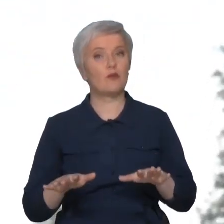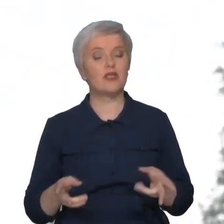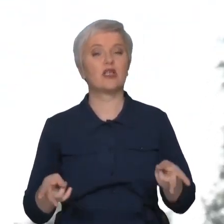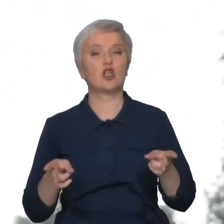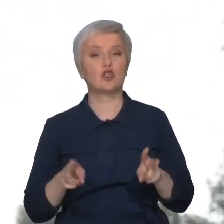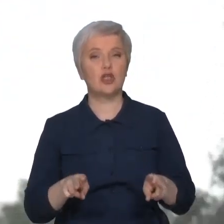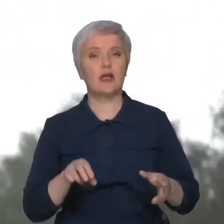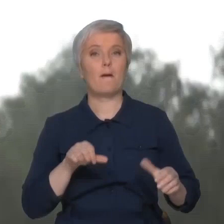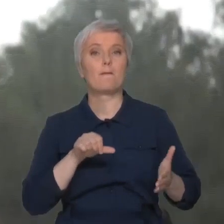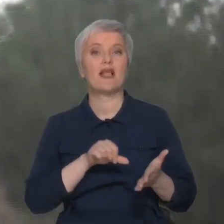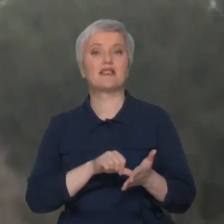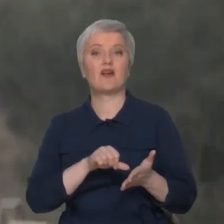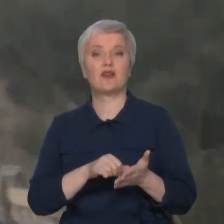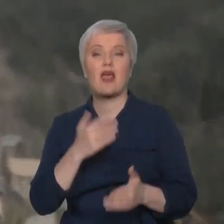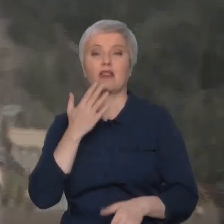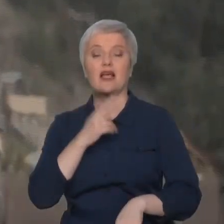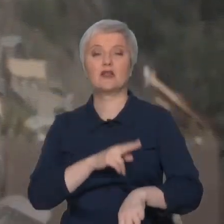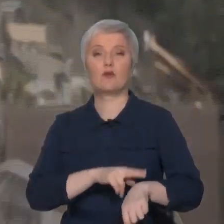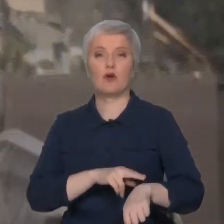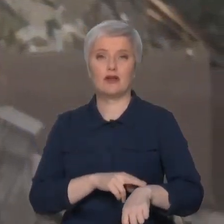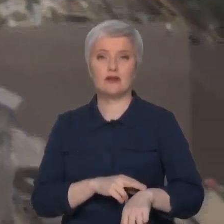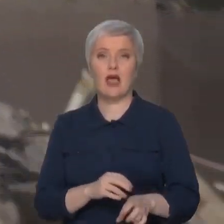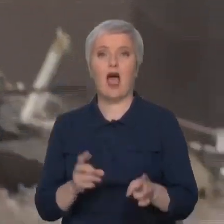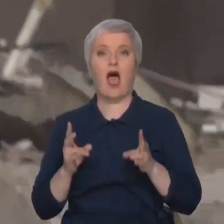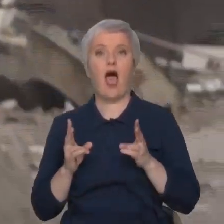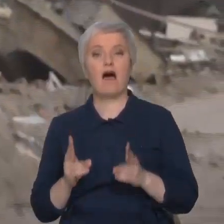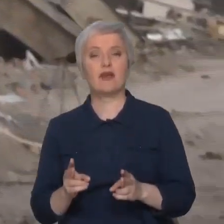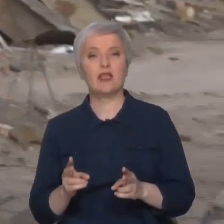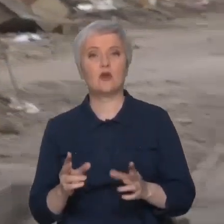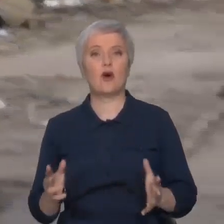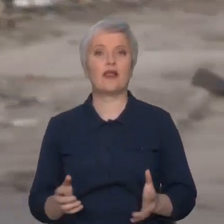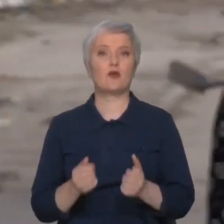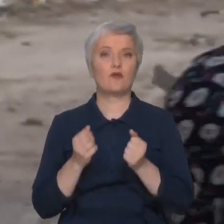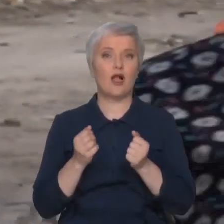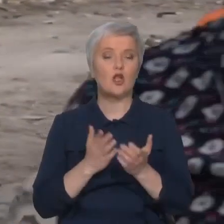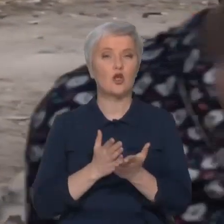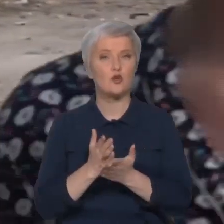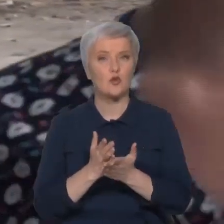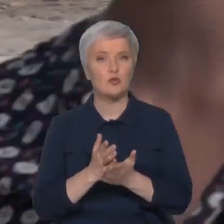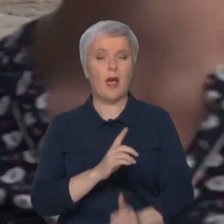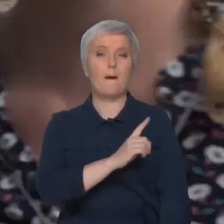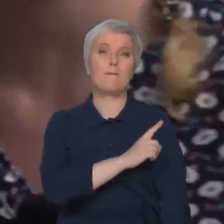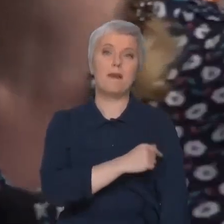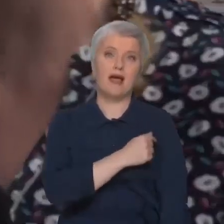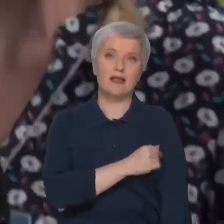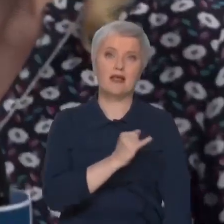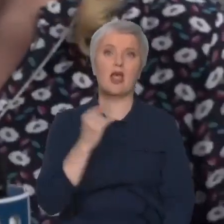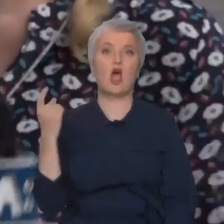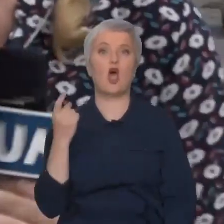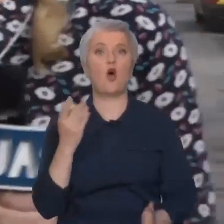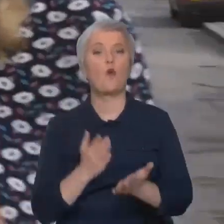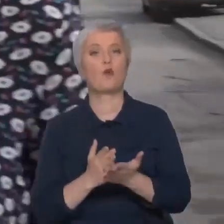представники Нацполіції, аварійно-рятувальної служби, медики та комунальники. Скільки ще триватимуть